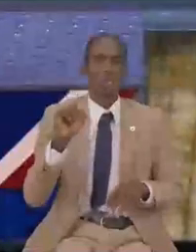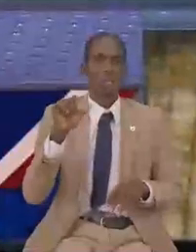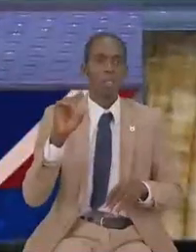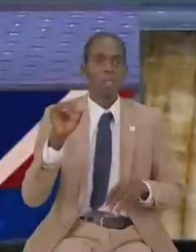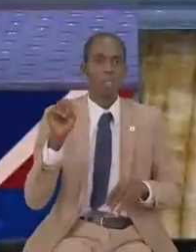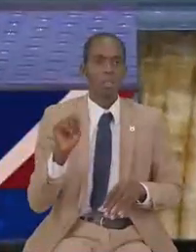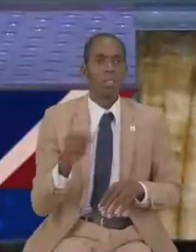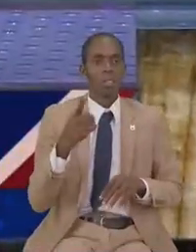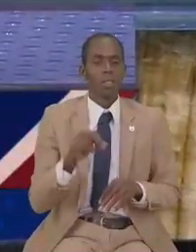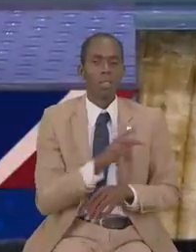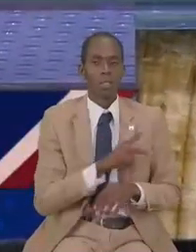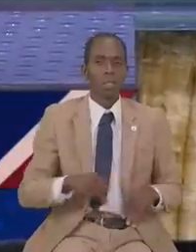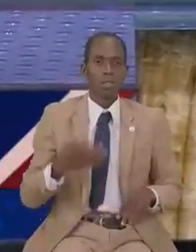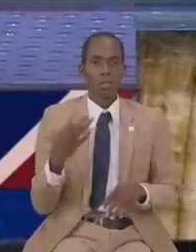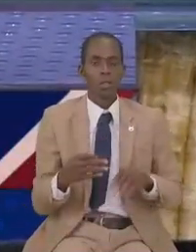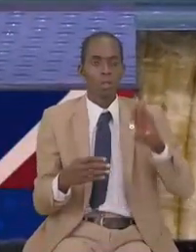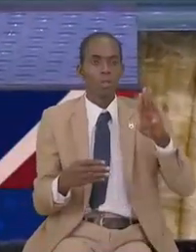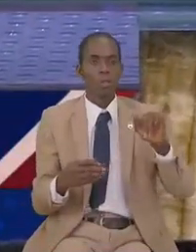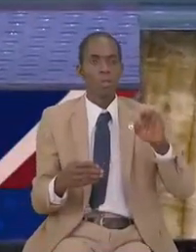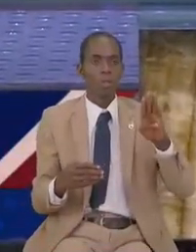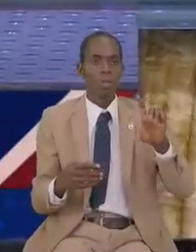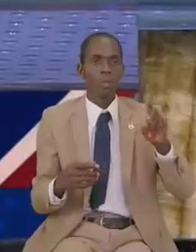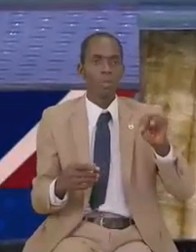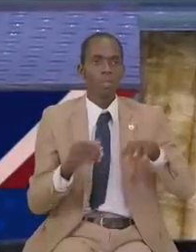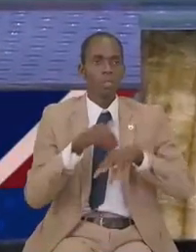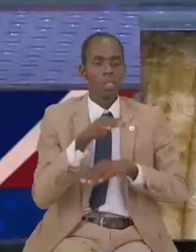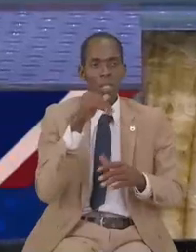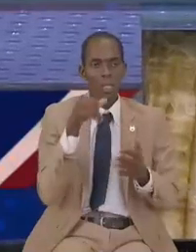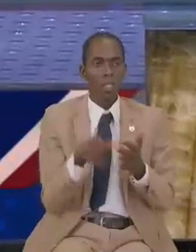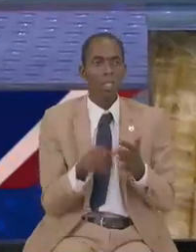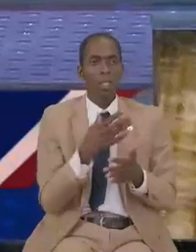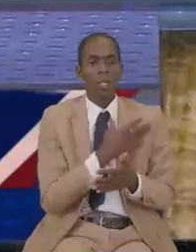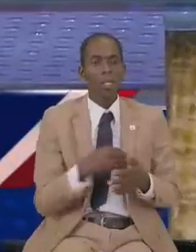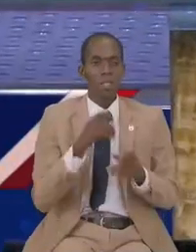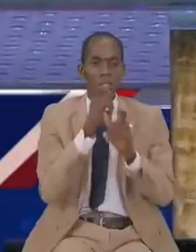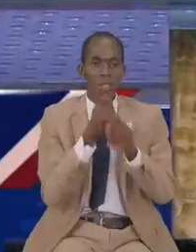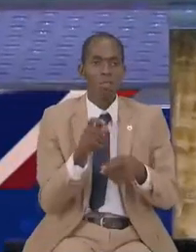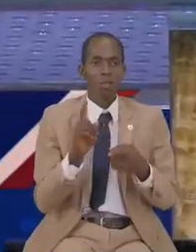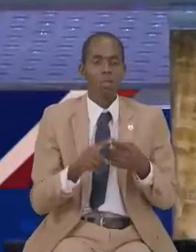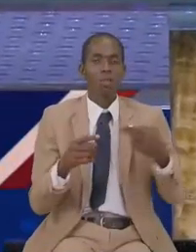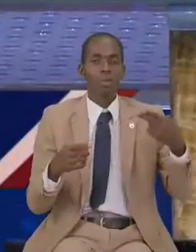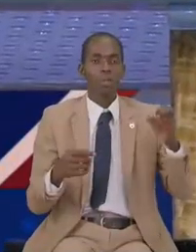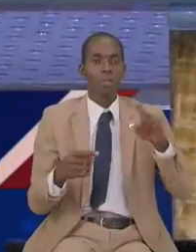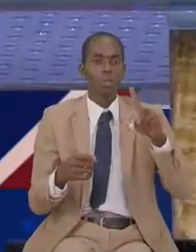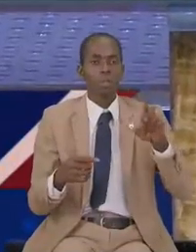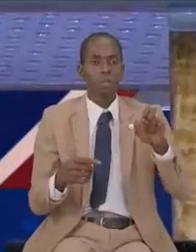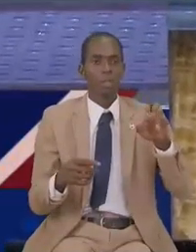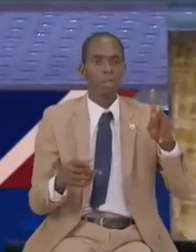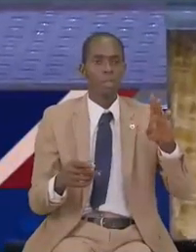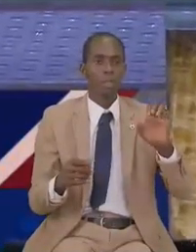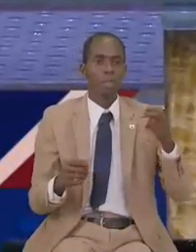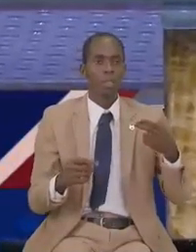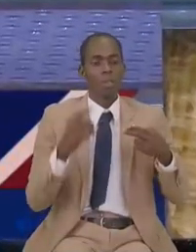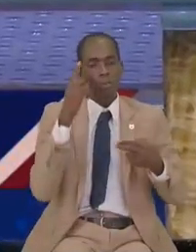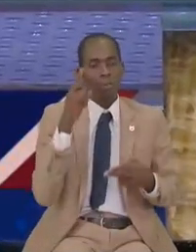de Babylone à l'époque là, envoya une lettre et un présent à Ézéchia parce qu'il